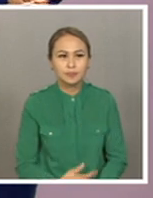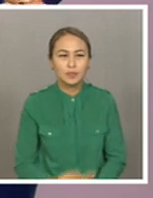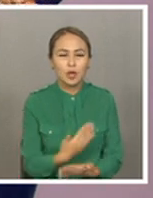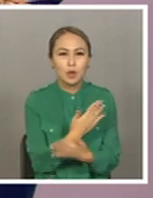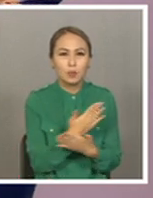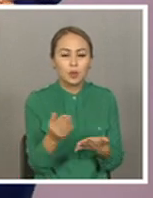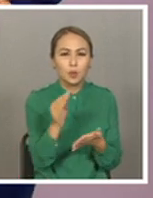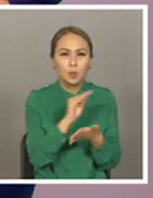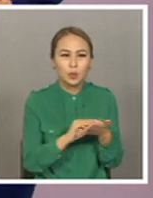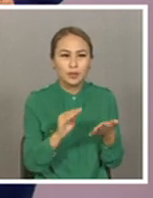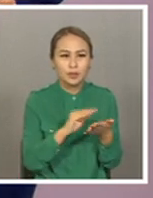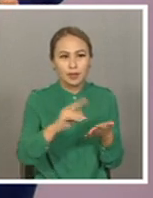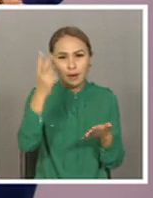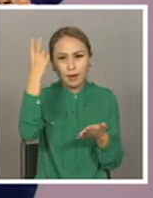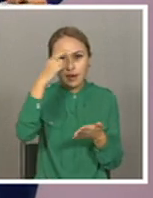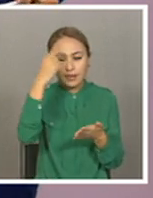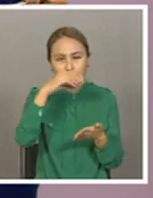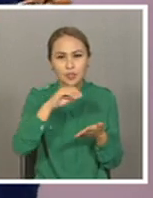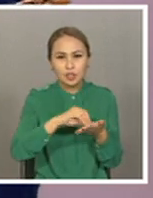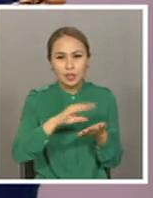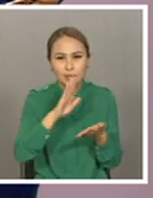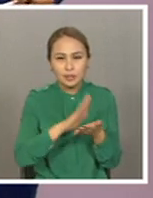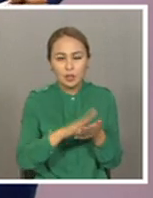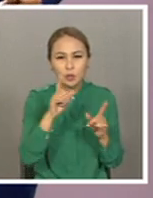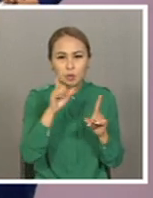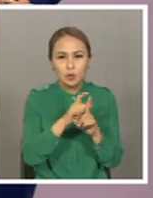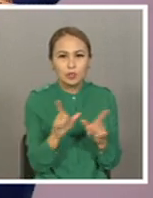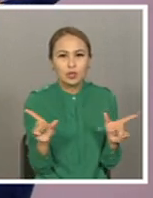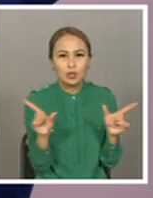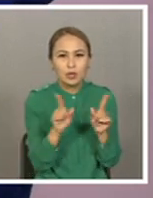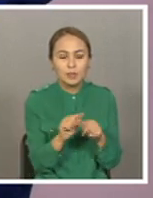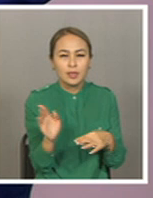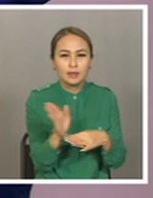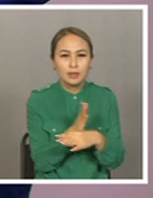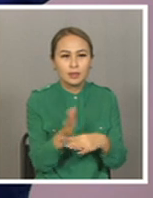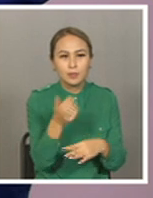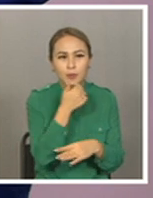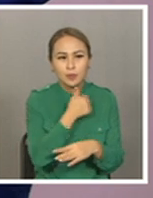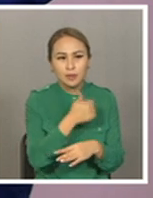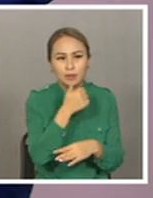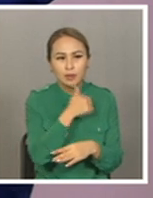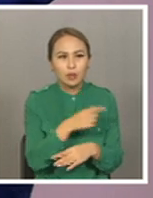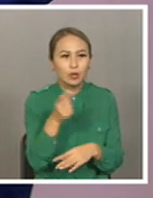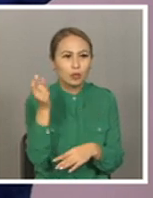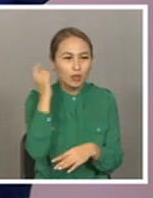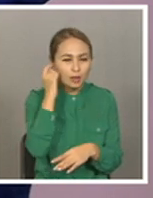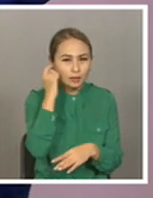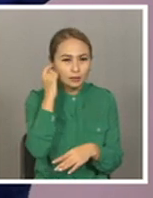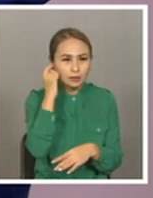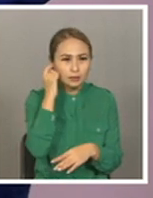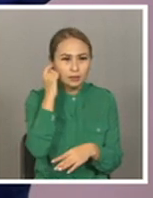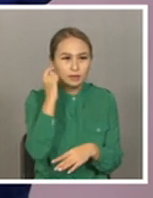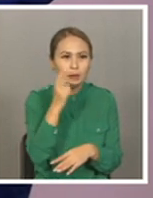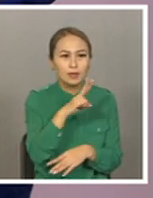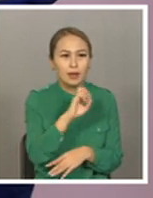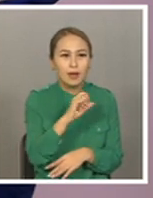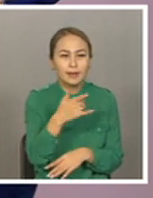өлеңдегі қарамен жазылған сөздерді сөз құрамына талдайық. Құлағы,